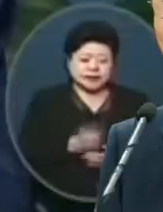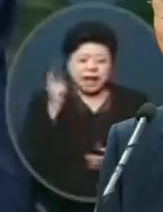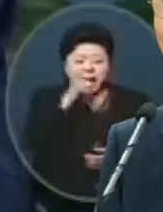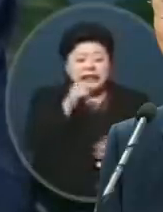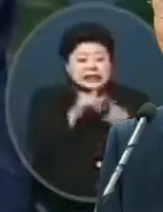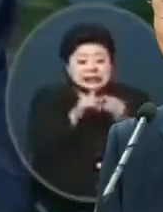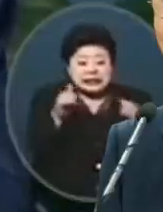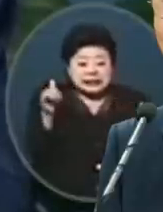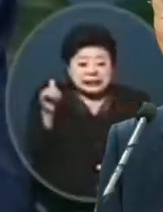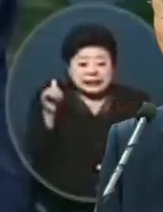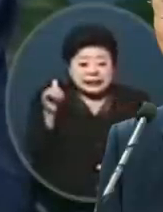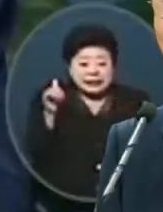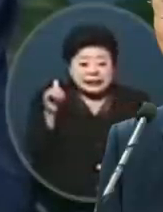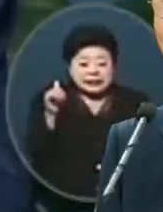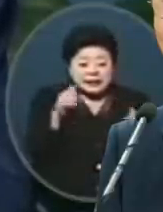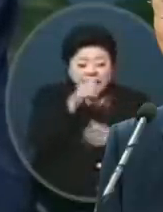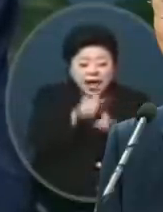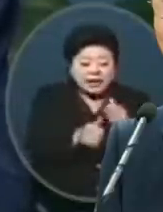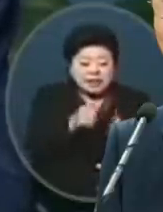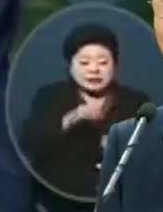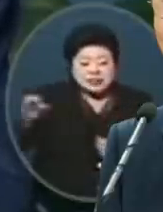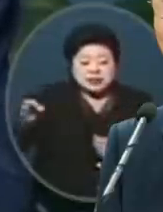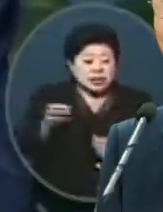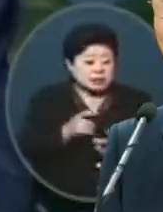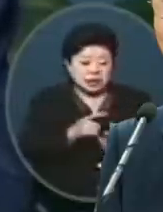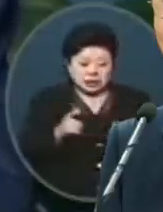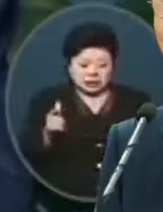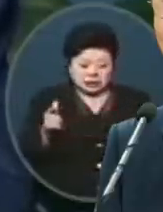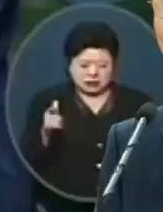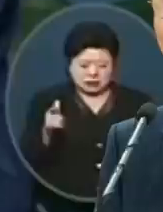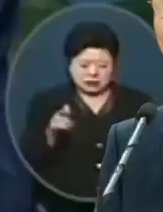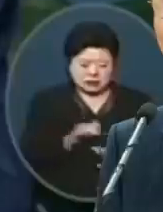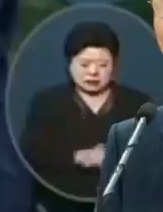악인은 하나님을 인정하지 않습니다.